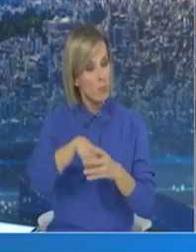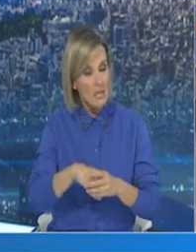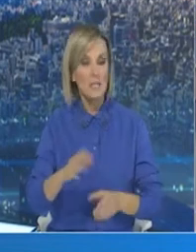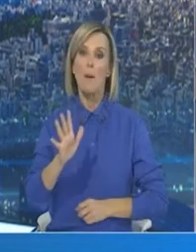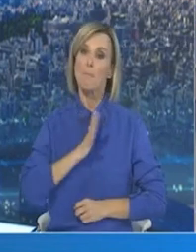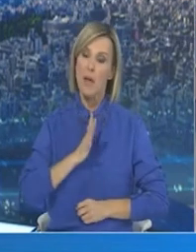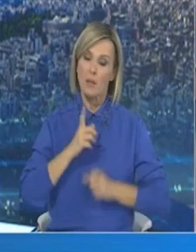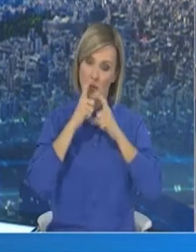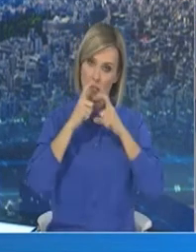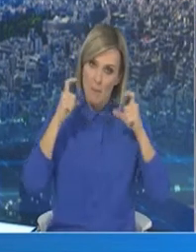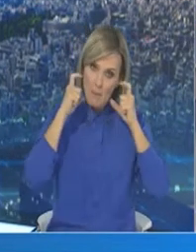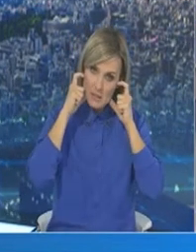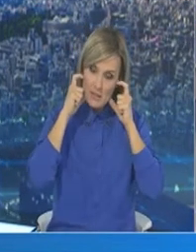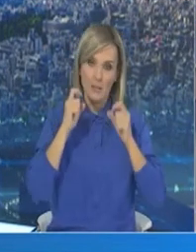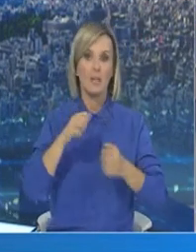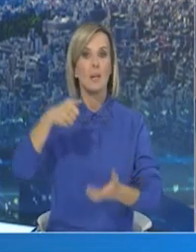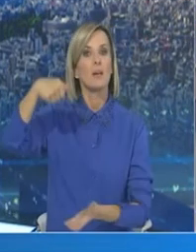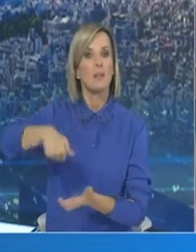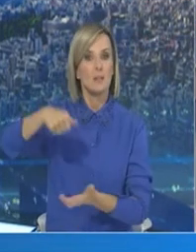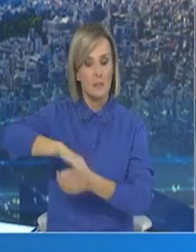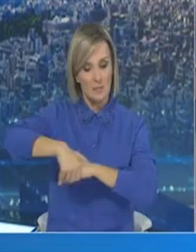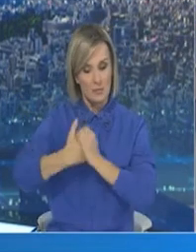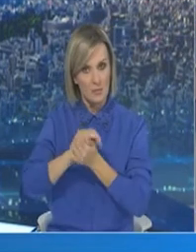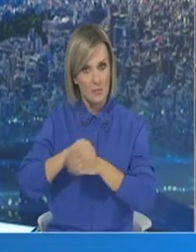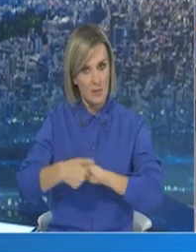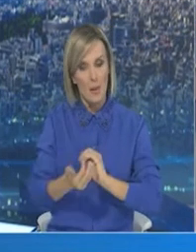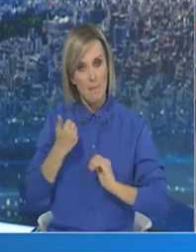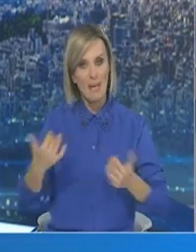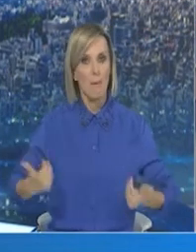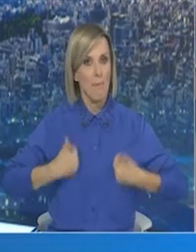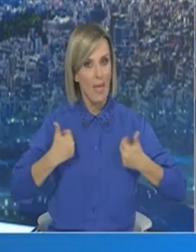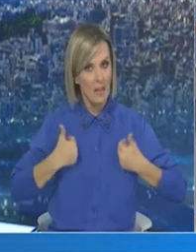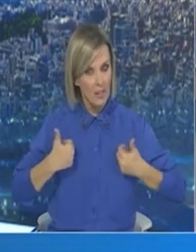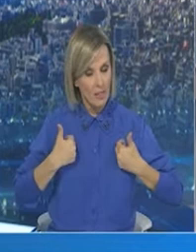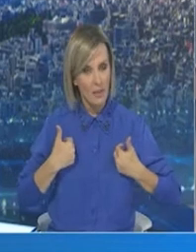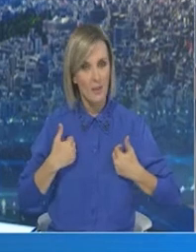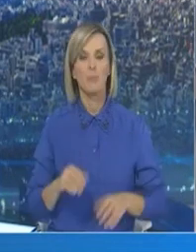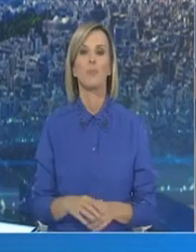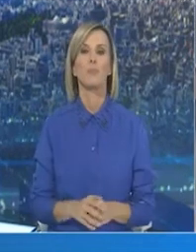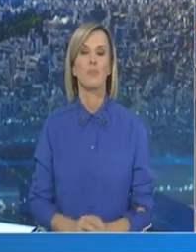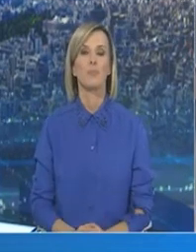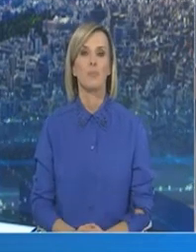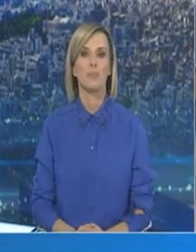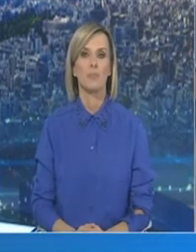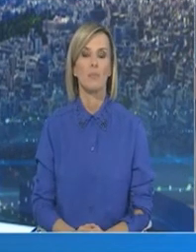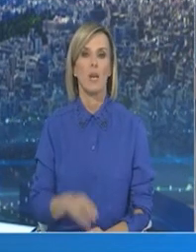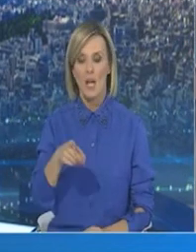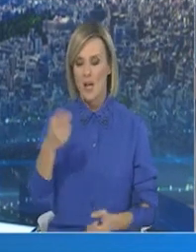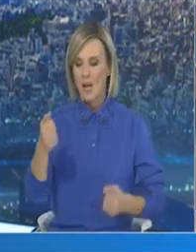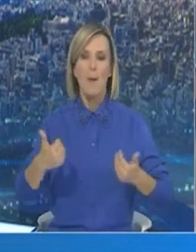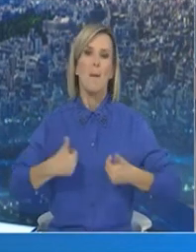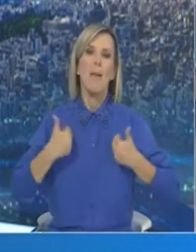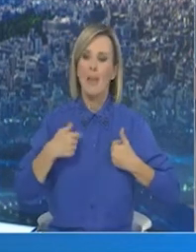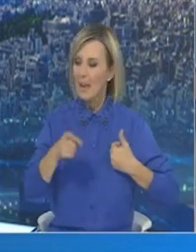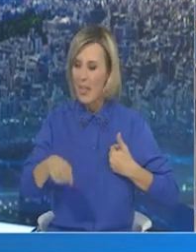πελάτες, διαθεσιμότητα αντισηπτικού στην είσοδο κάθε παιχνιδιού, μετά το πέρας κάθε κύκλου παιχνιδιού απολύμανση όλων των σημείων επαφής